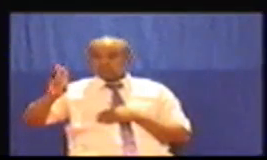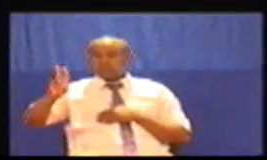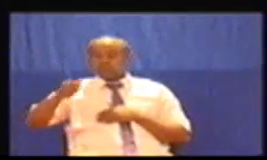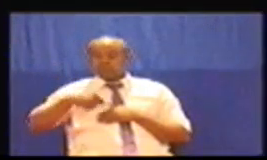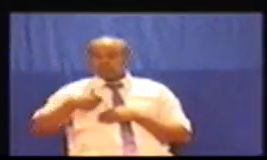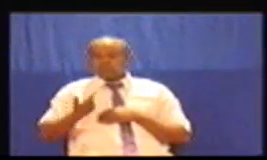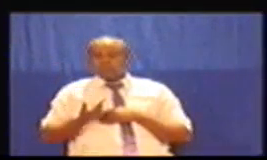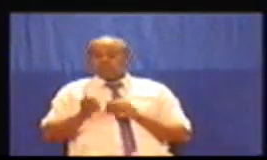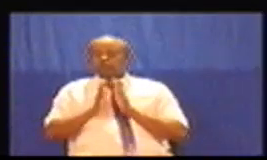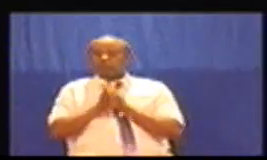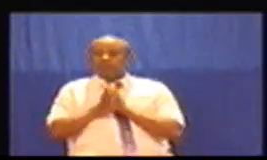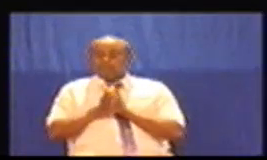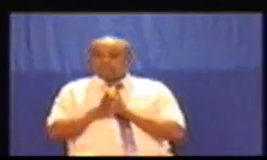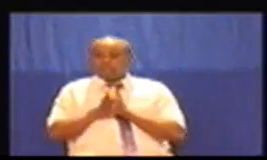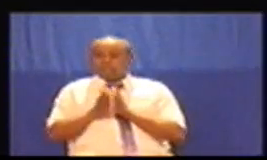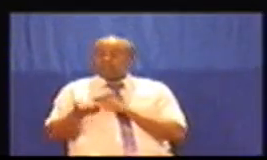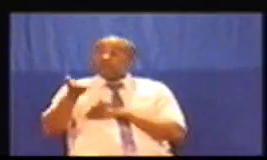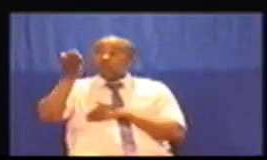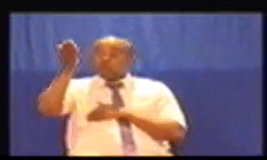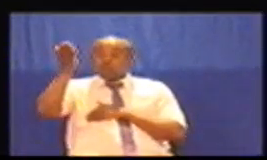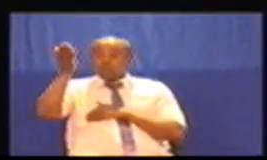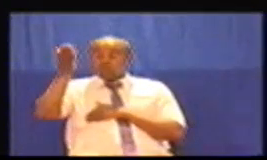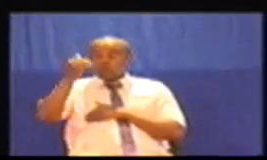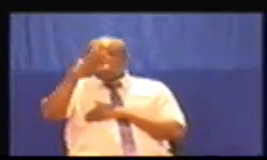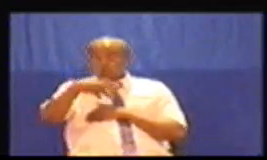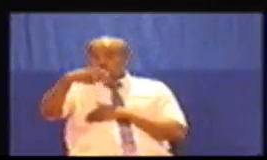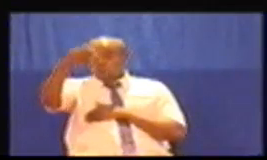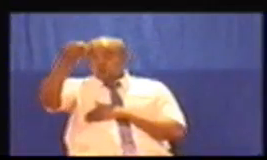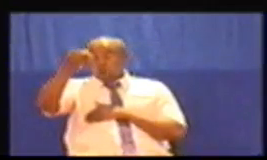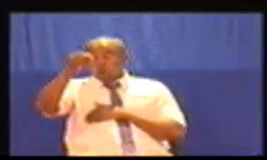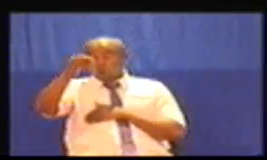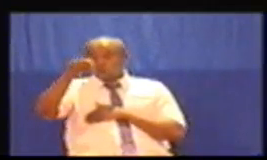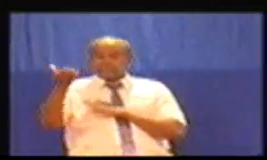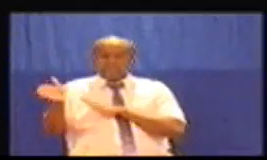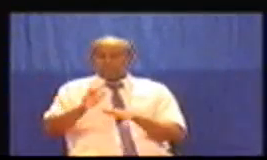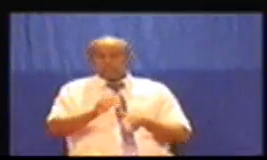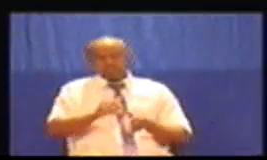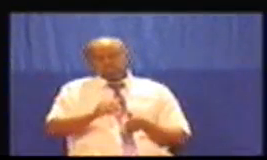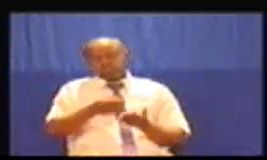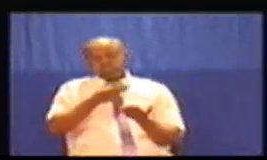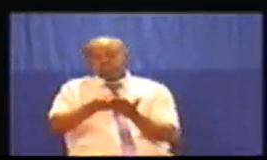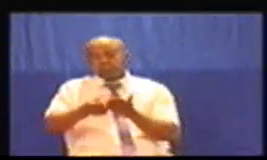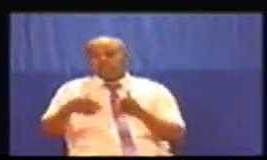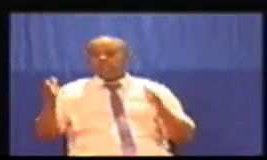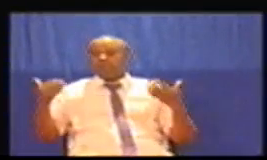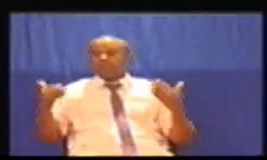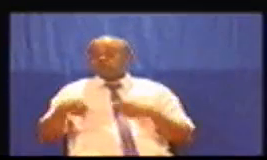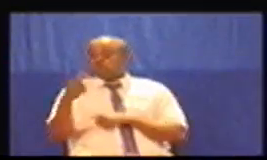Tunawaombea kwa Mwenyezi Mungu aziweke mahali pema peponi roho za marehemu